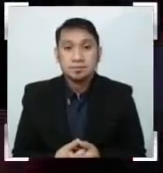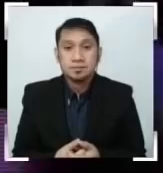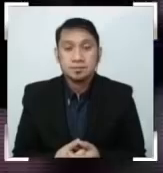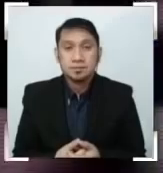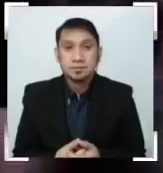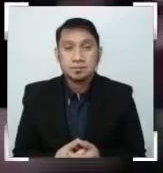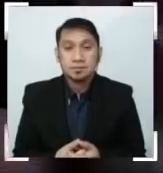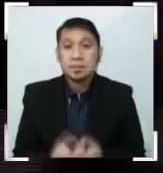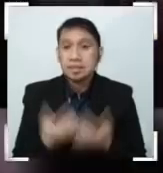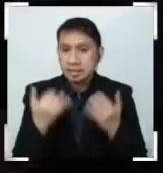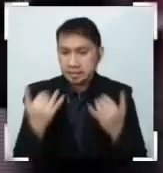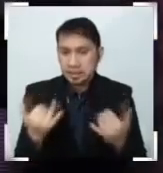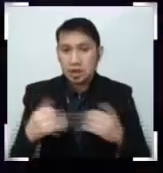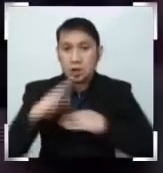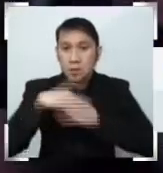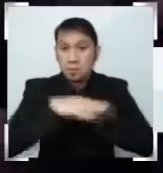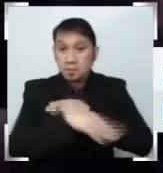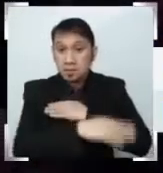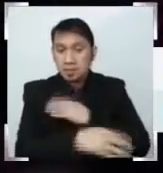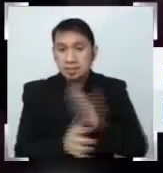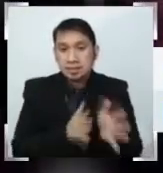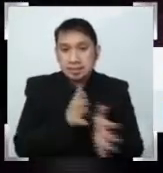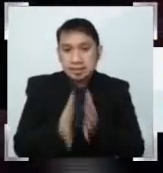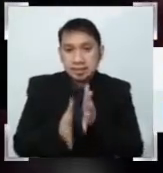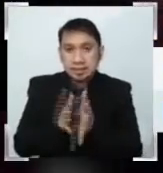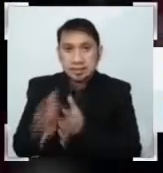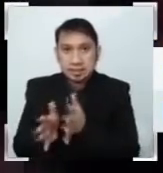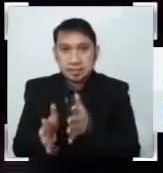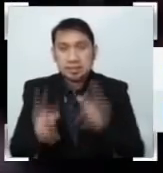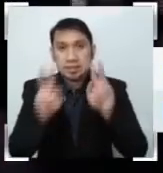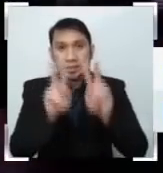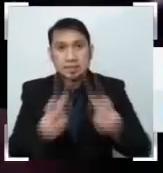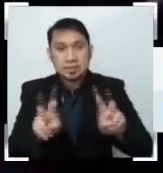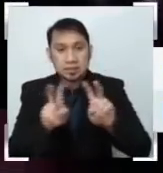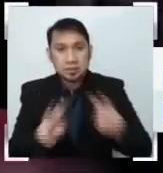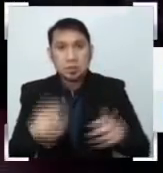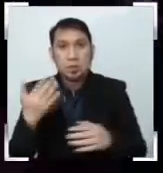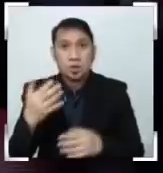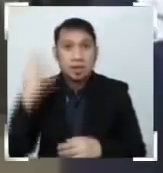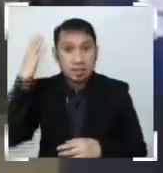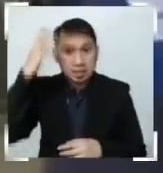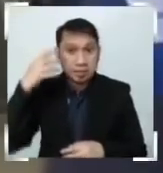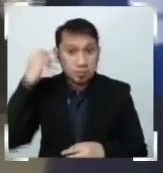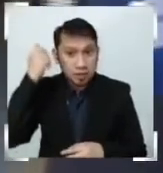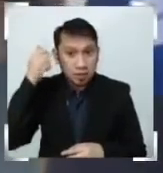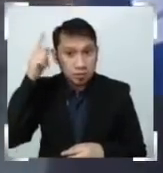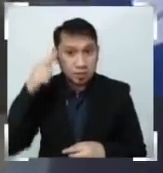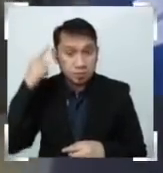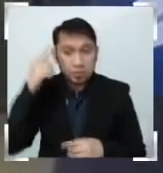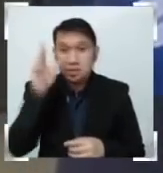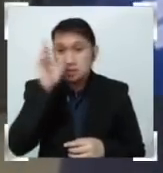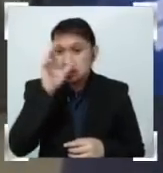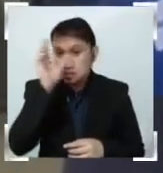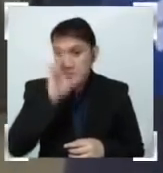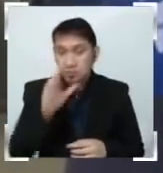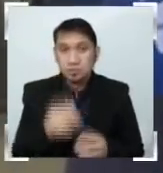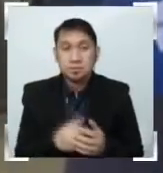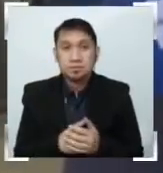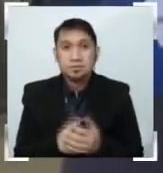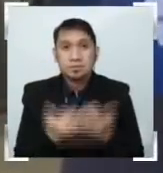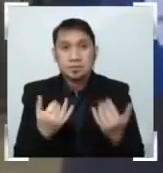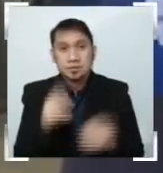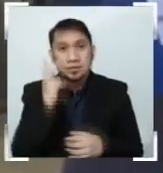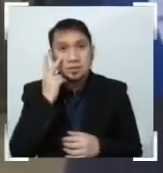Isang beach party naman itong Sabado ang pinaiimbestigahan sa Lapu-Lapu City sa Cebu. As I look at it, murag dili naman